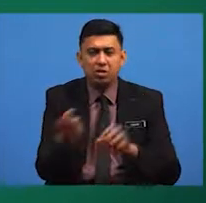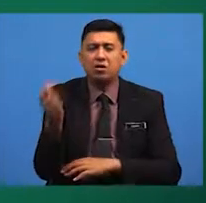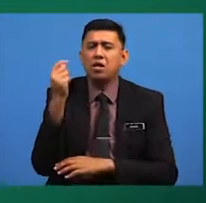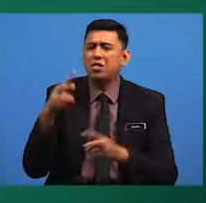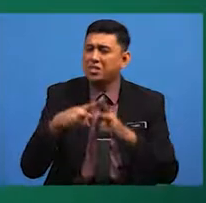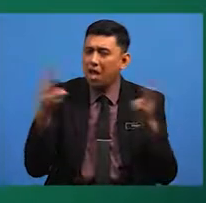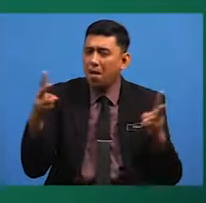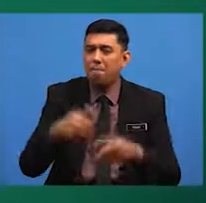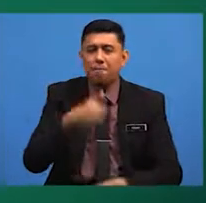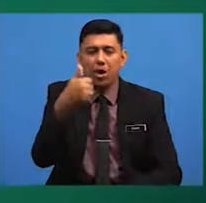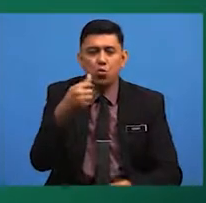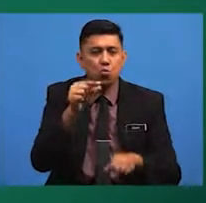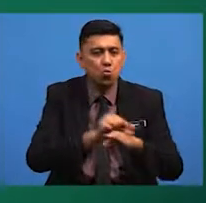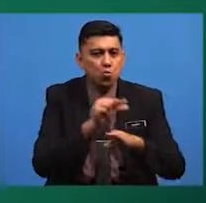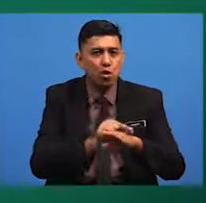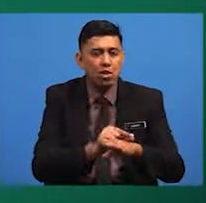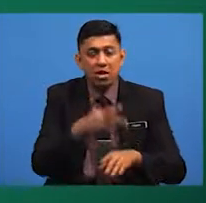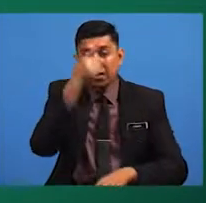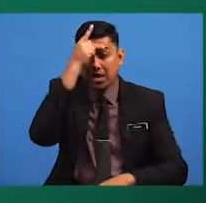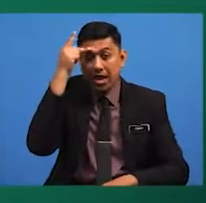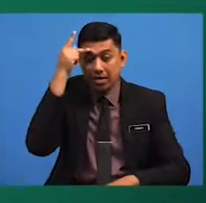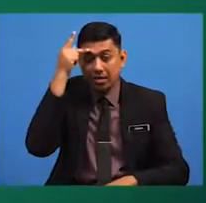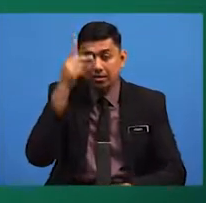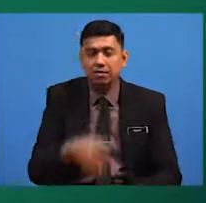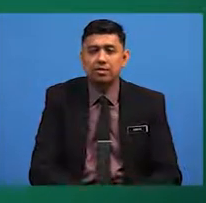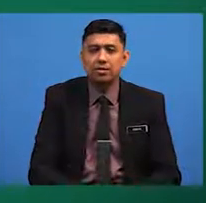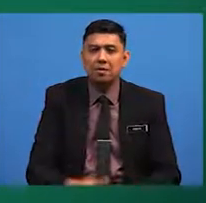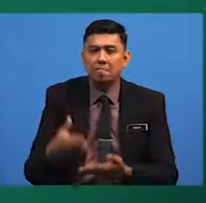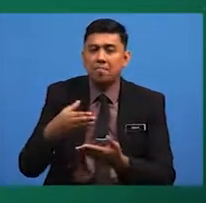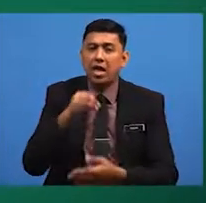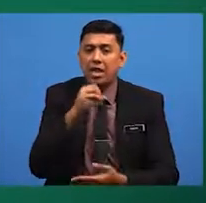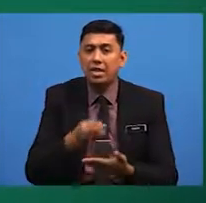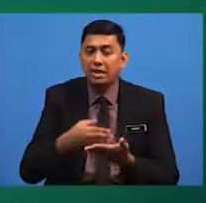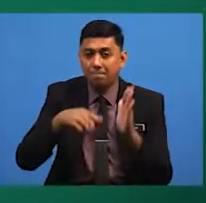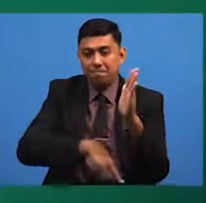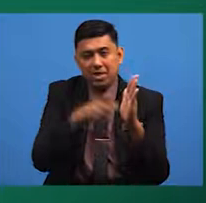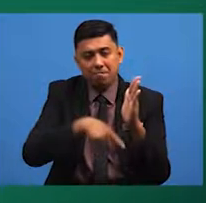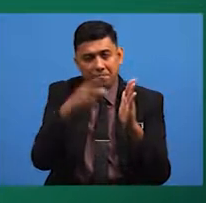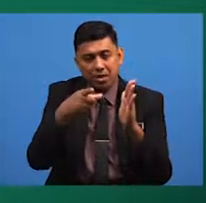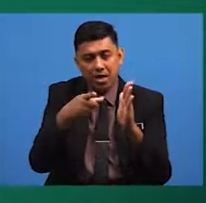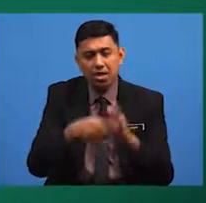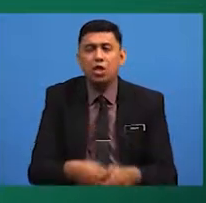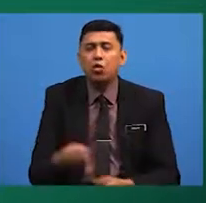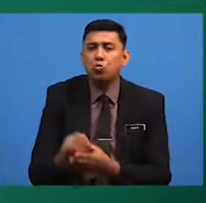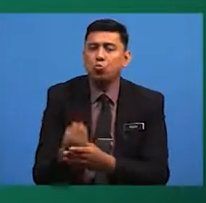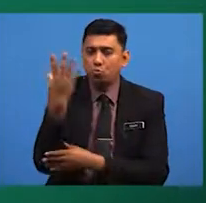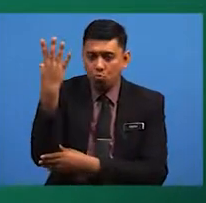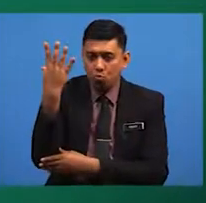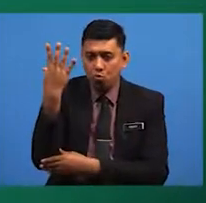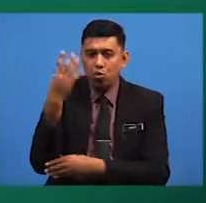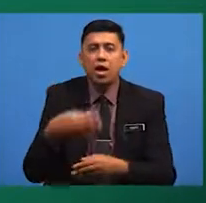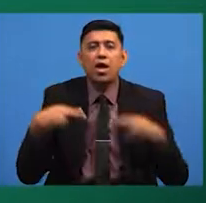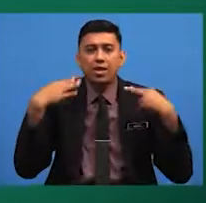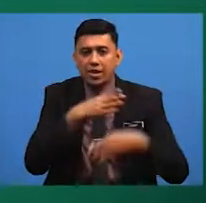amat bagus digunakan cranes size tumbuhan dan hewan digunakan